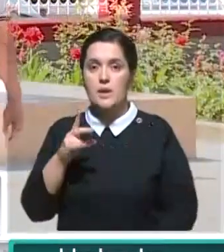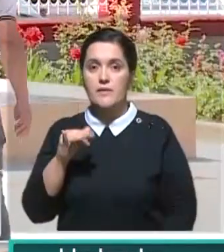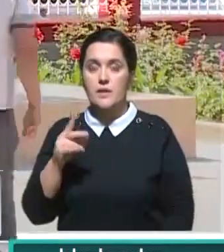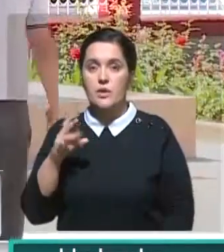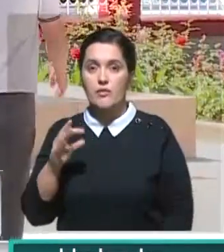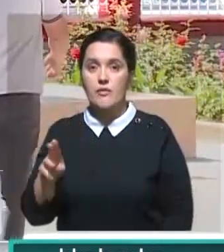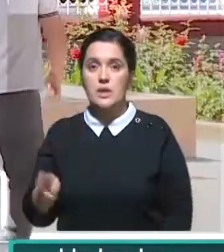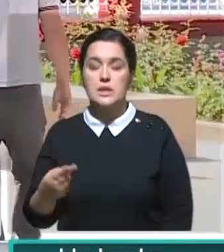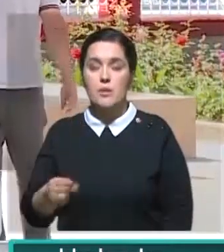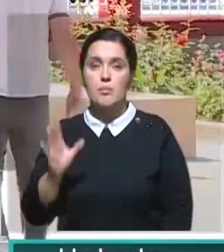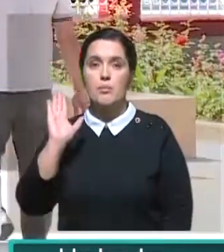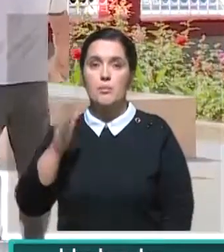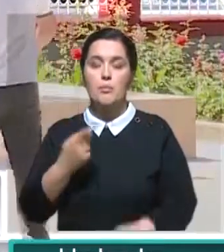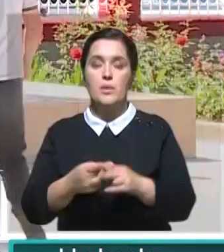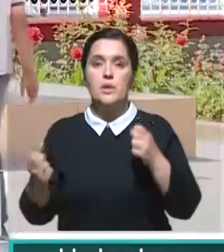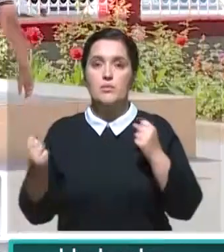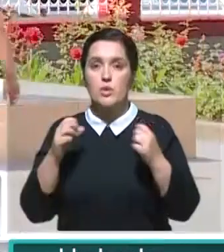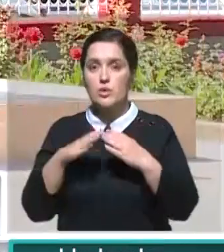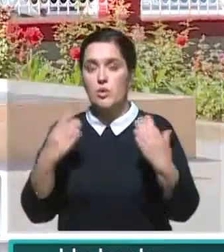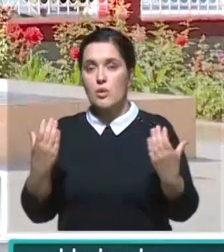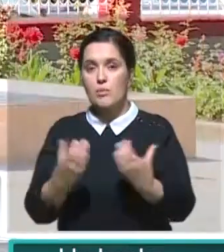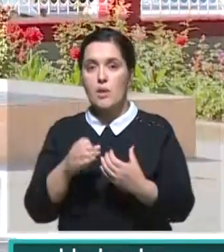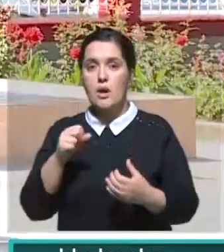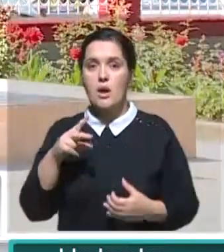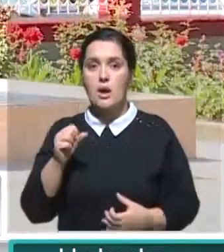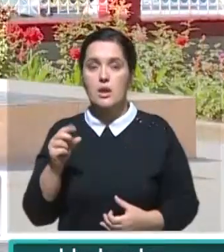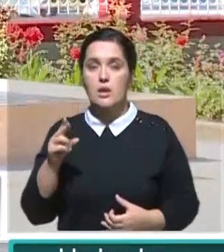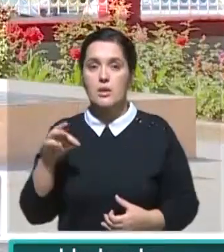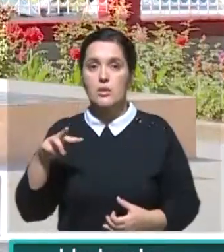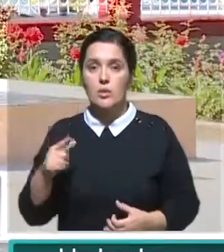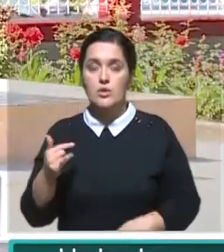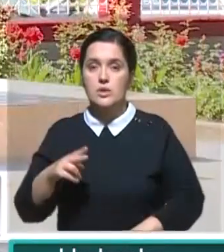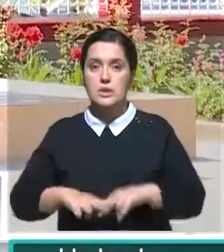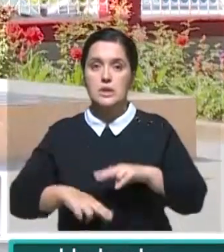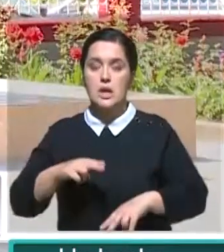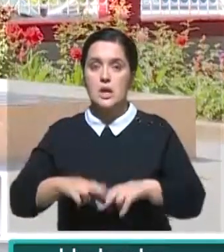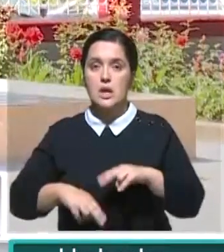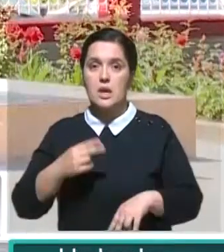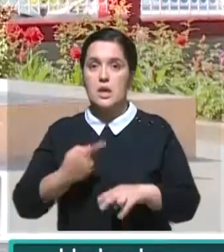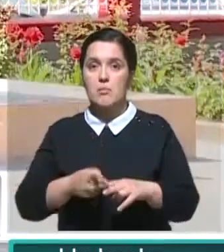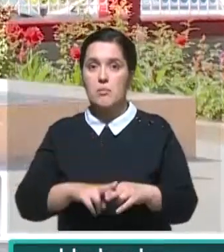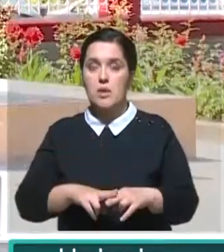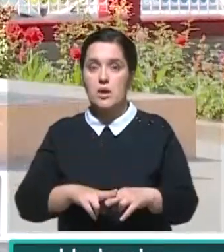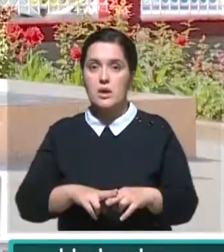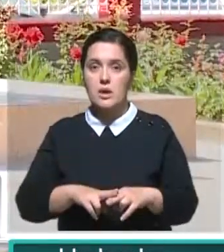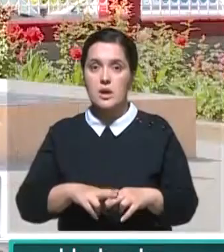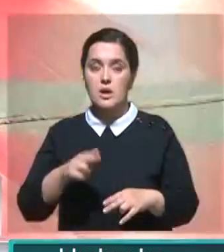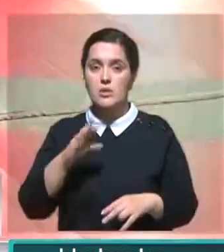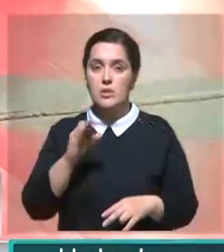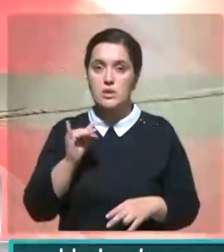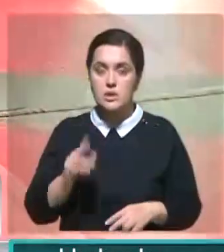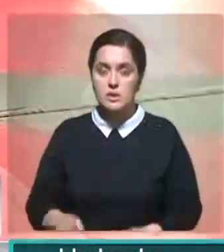декабре завершится строительство спорткомплекса в селе Бесколь в Волокольском районе. Ведется строительство комплексов на 180 мест в селах Досток и